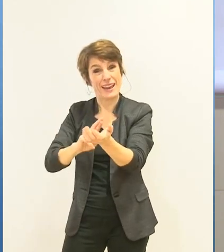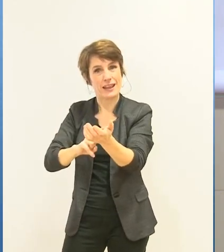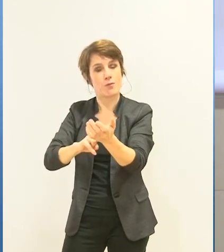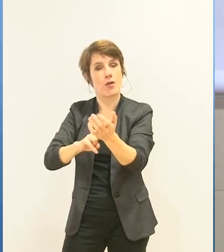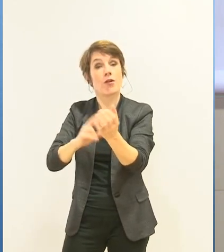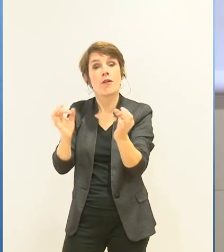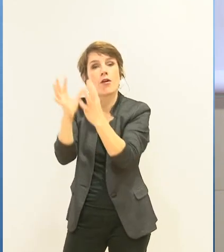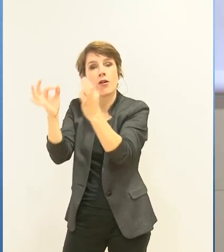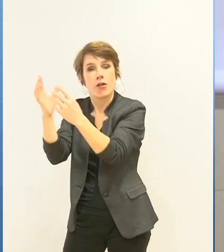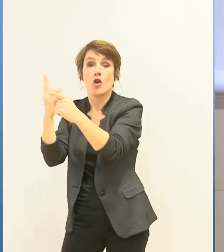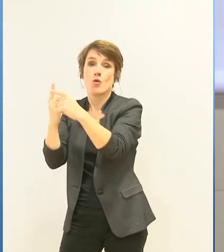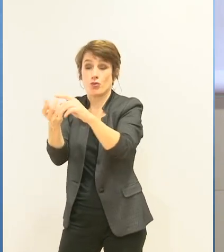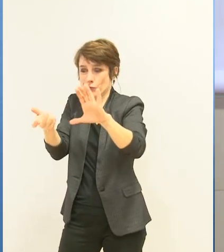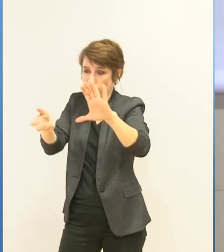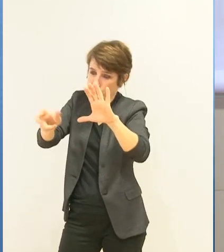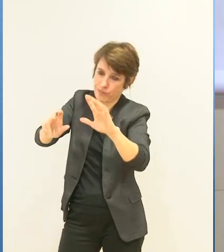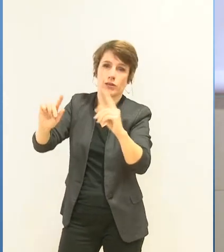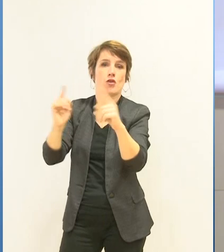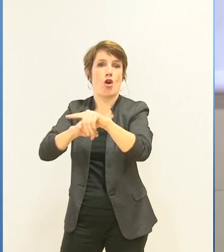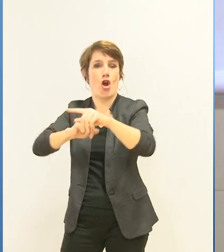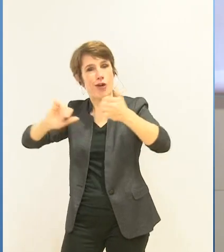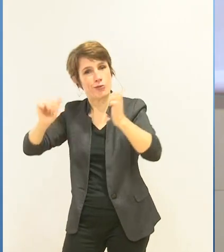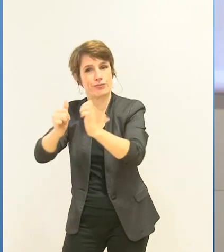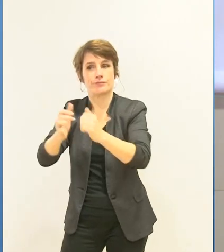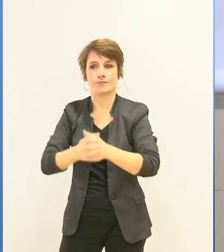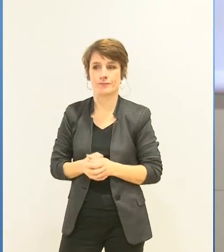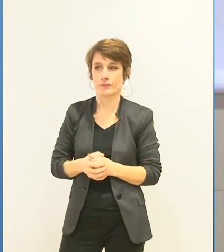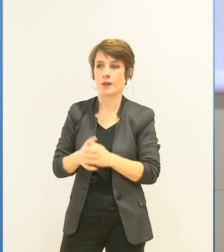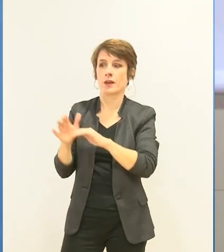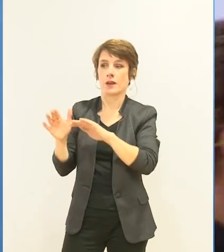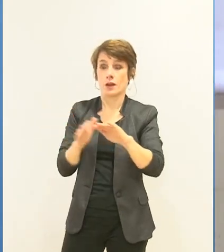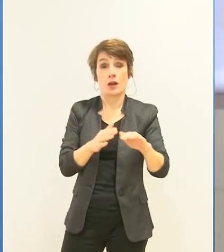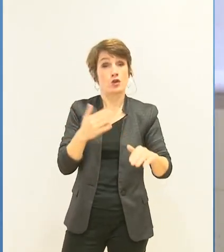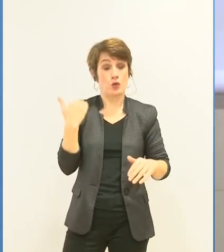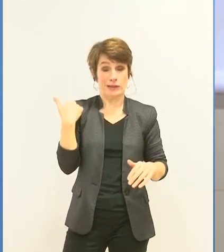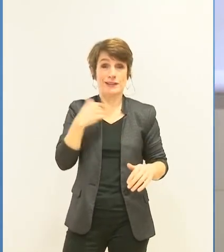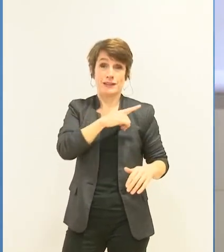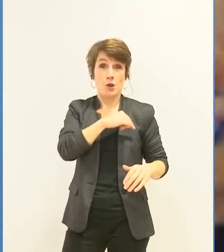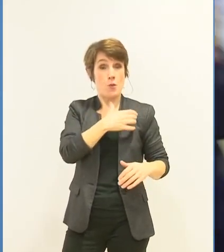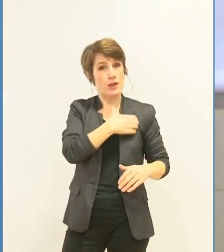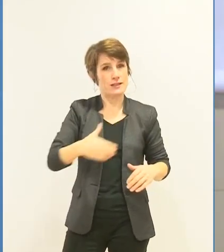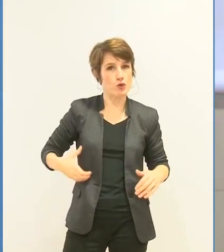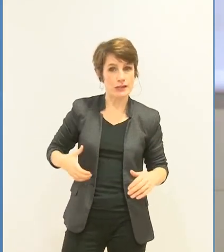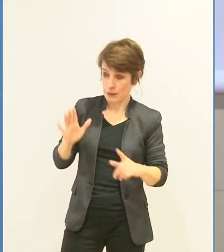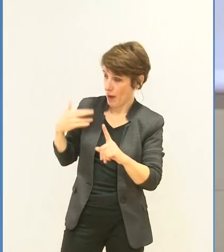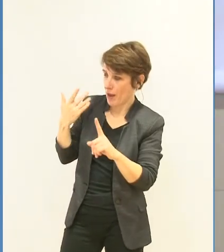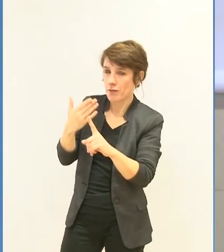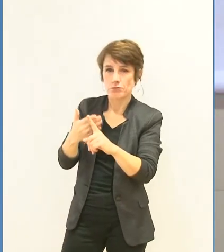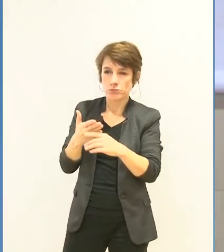la police municipale s'est d'ailleurs attaché depuis début du mois de novembre à objectiver les nuisances sonores occasionnées